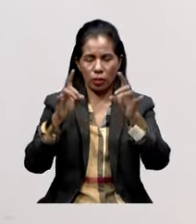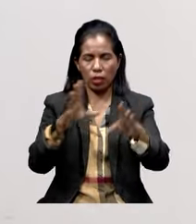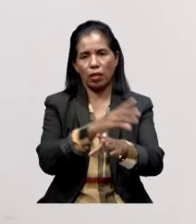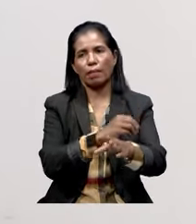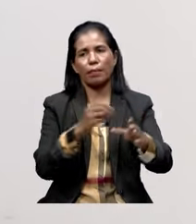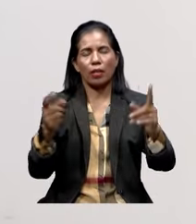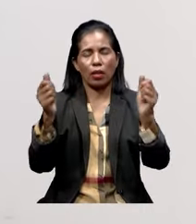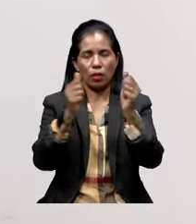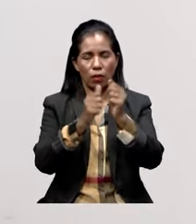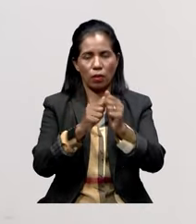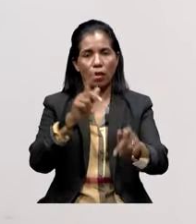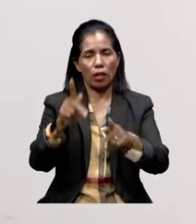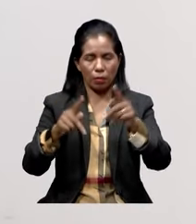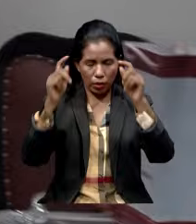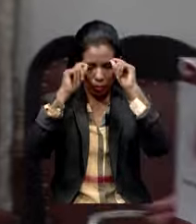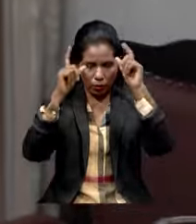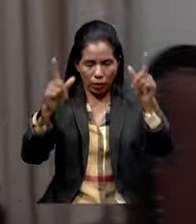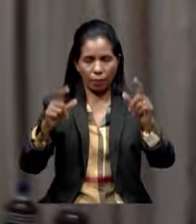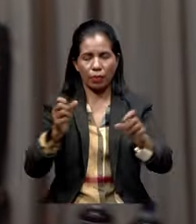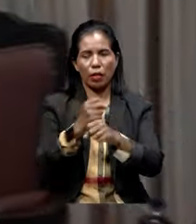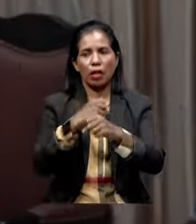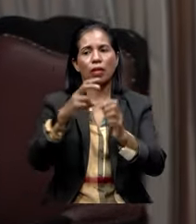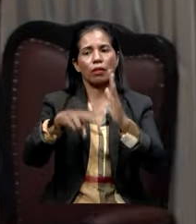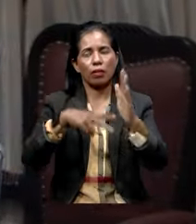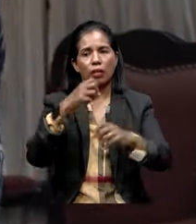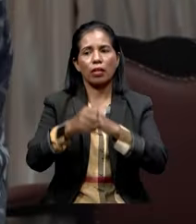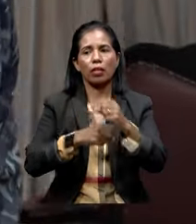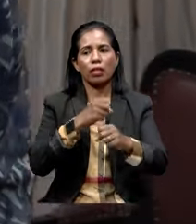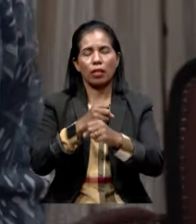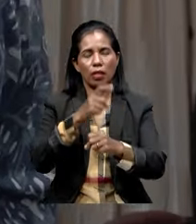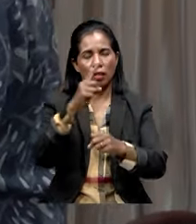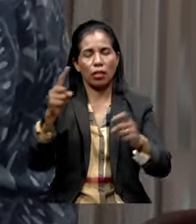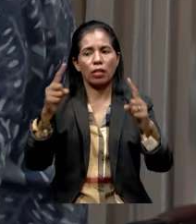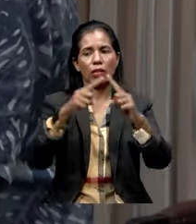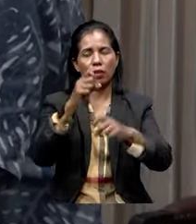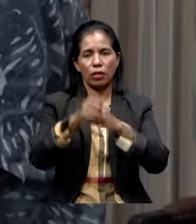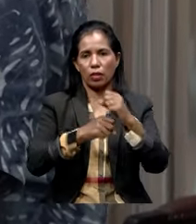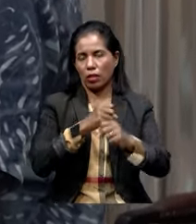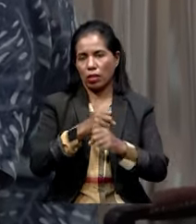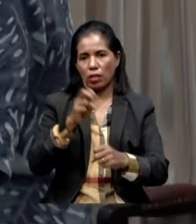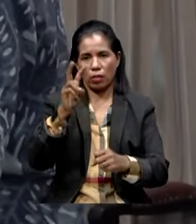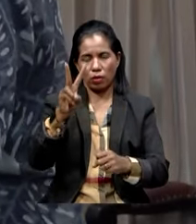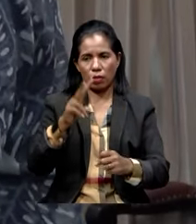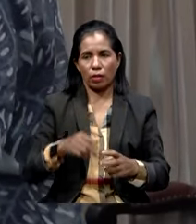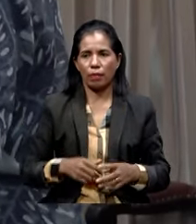masyarakat Timor-Leste. Durasang ba produsang film refere tinang ida to tinang rua, ada itu Simenes, ZMN.